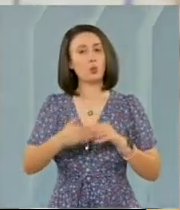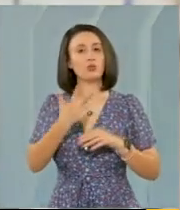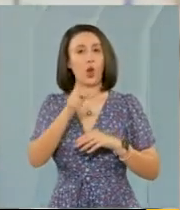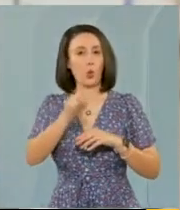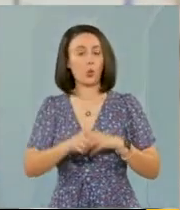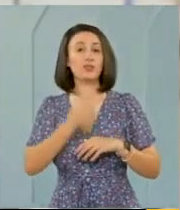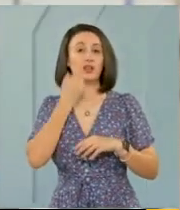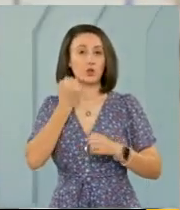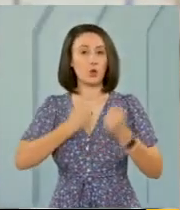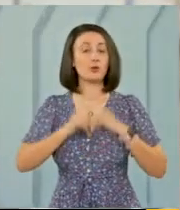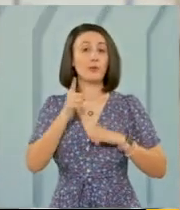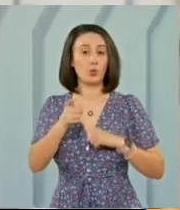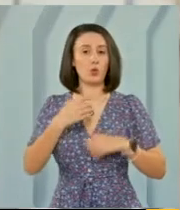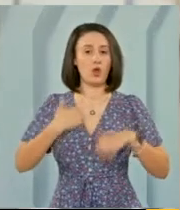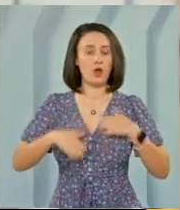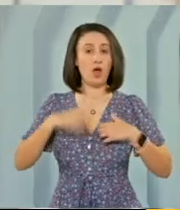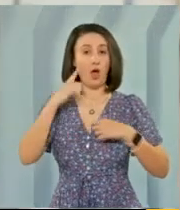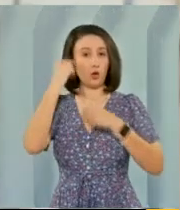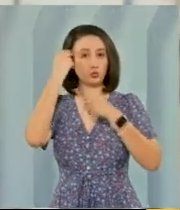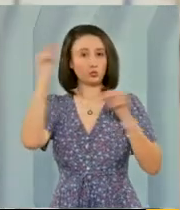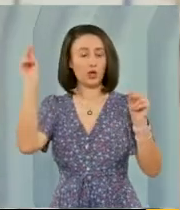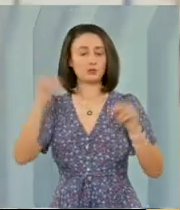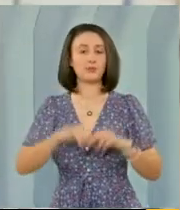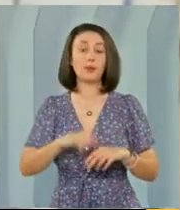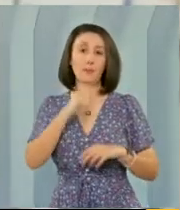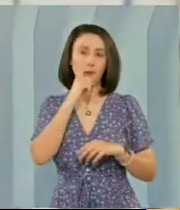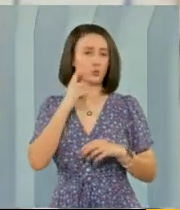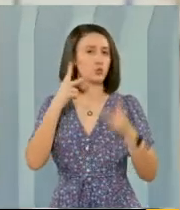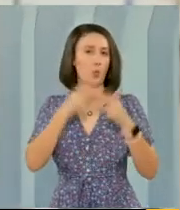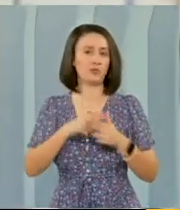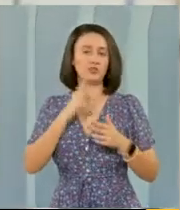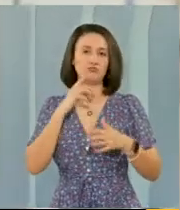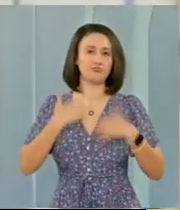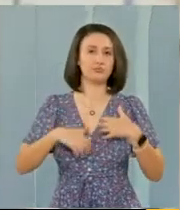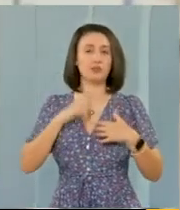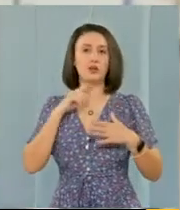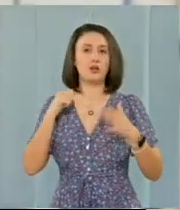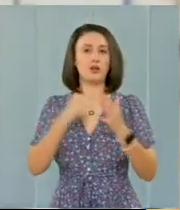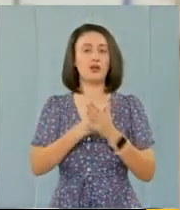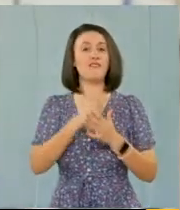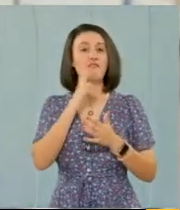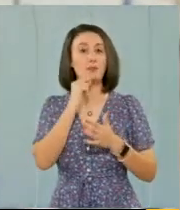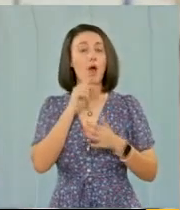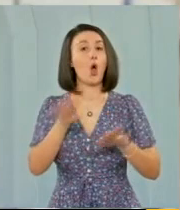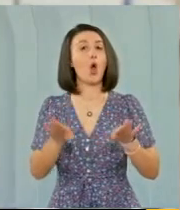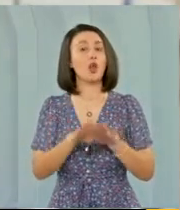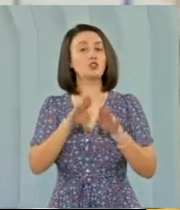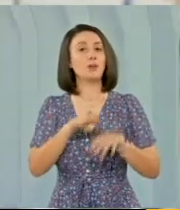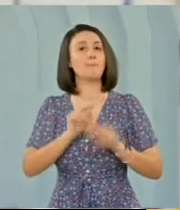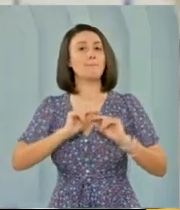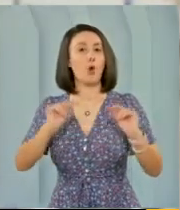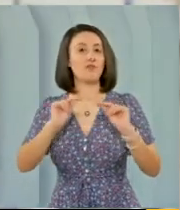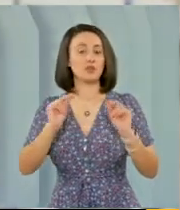de trei luni de când comportamentul său agresiv a fost sesizat băiatul nu sa oprit și și agreseaza fizic și verbal atât colegii cât și cadrele didactice